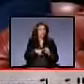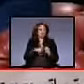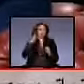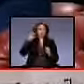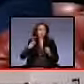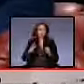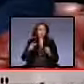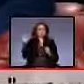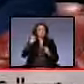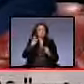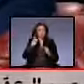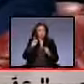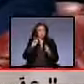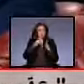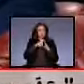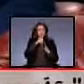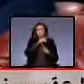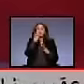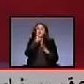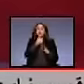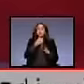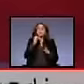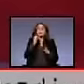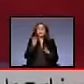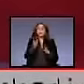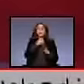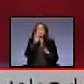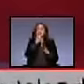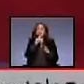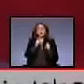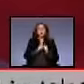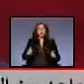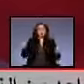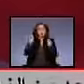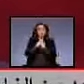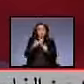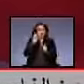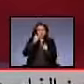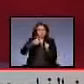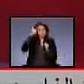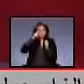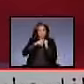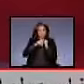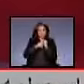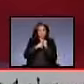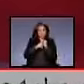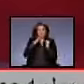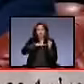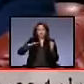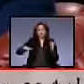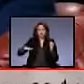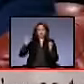الكرسي. انت ايه شعورك بالامان مصدره ايه؟ مصدره اسرتي ويمكن هتستغرب جدا